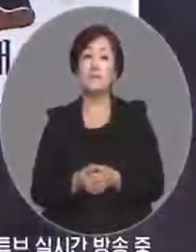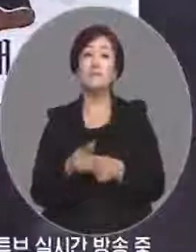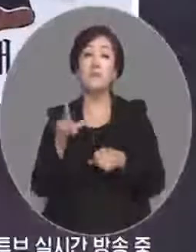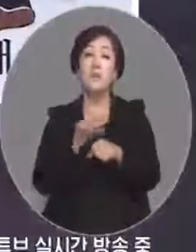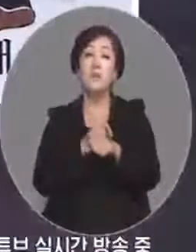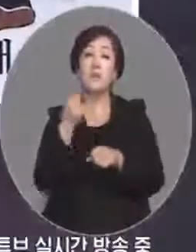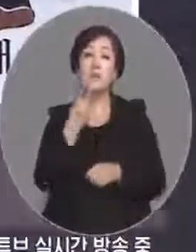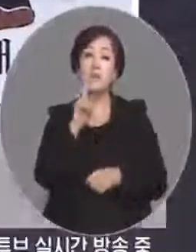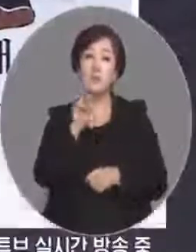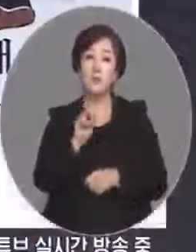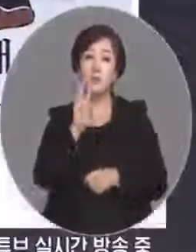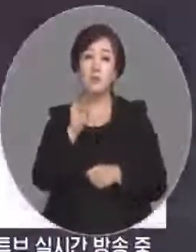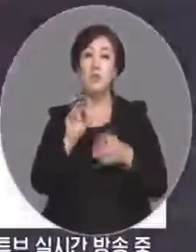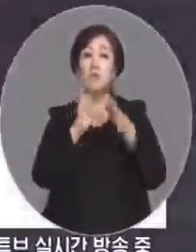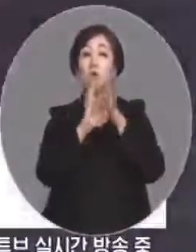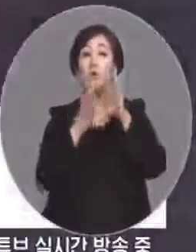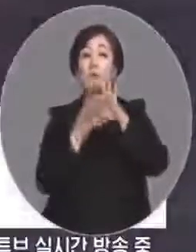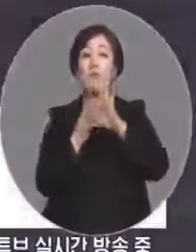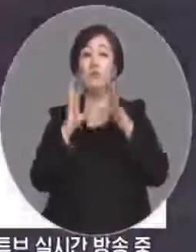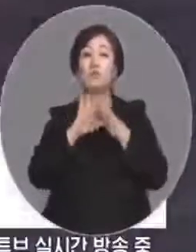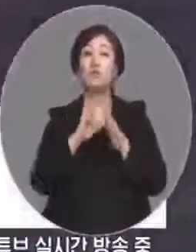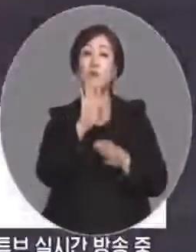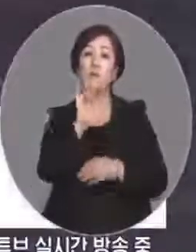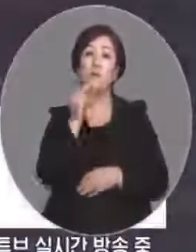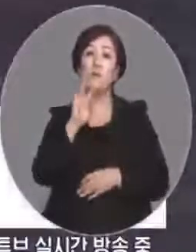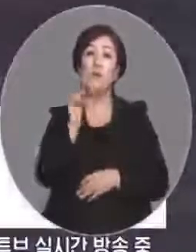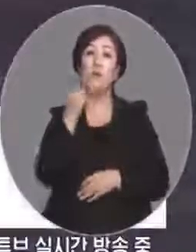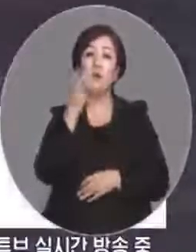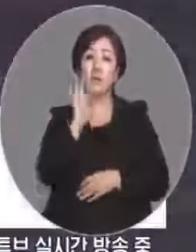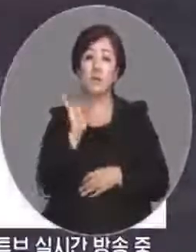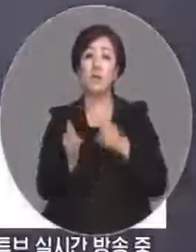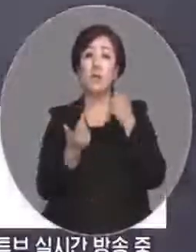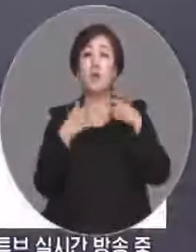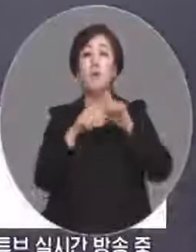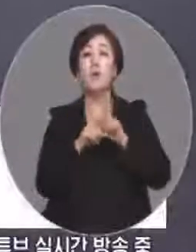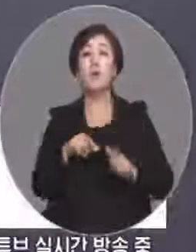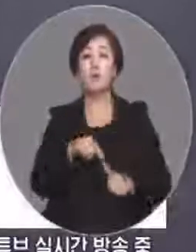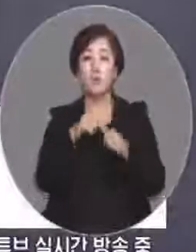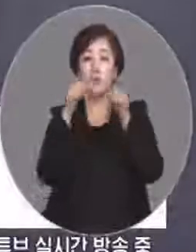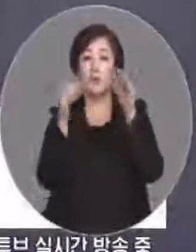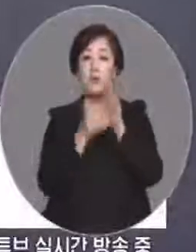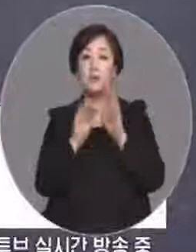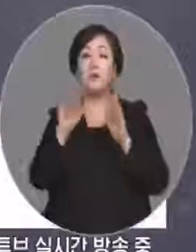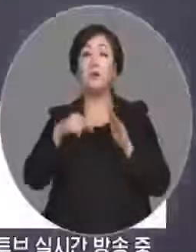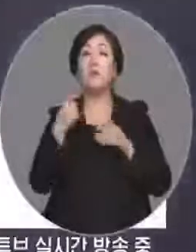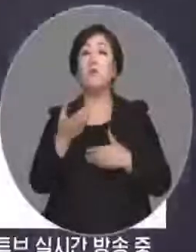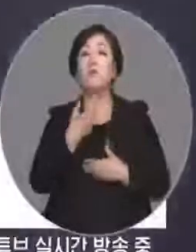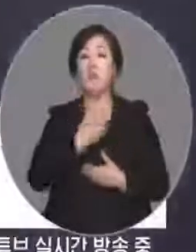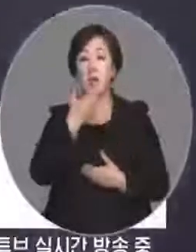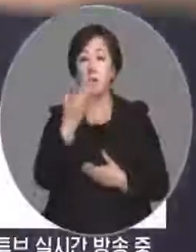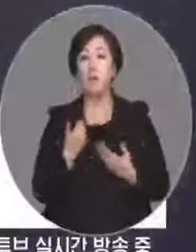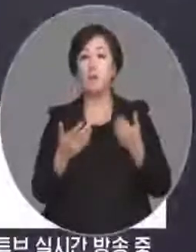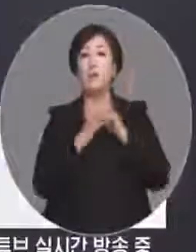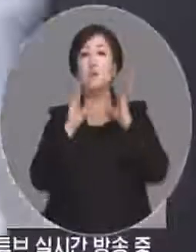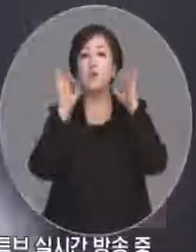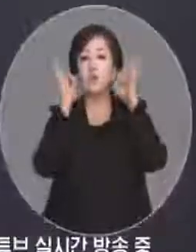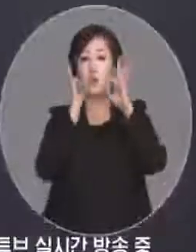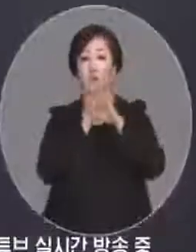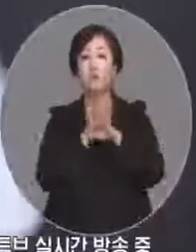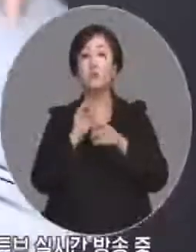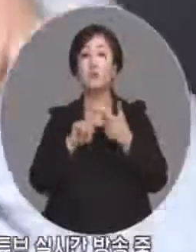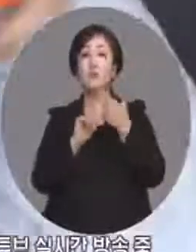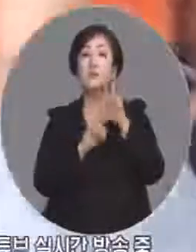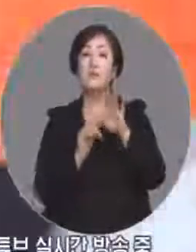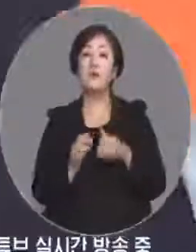특히 2024년 올림픽 종목으로 비보잉이 채택되면서 이번엔 울산 출신 메달리스트가 되기 위해 구슬땀을 흘리고